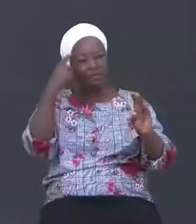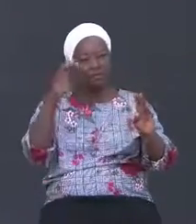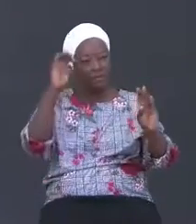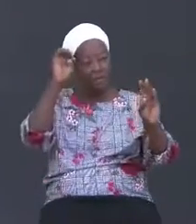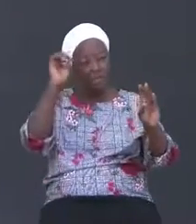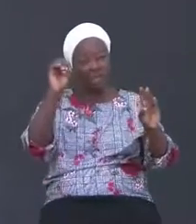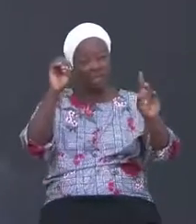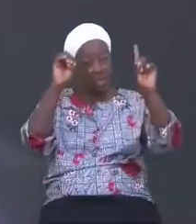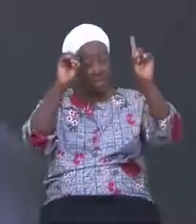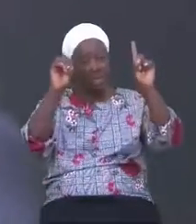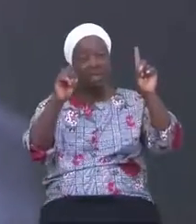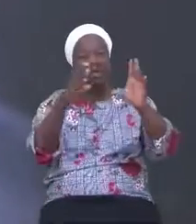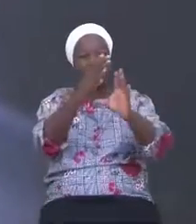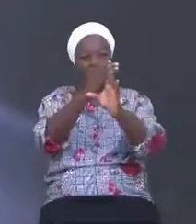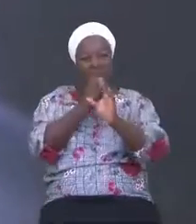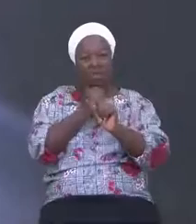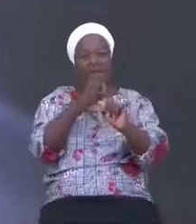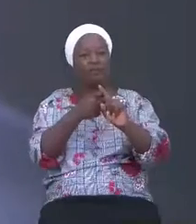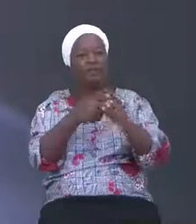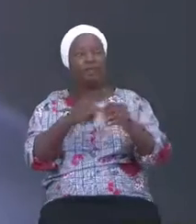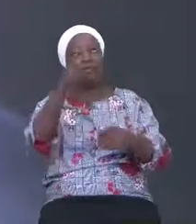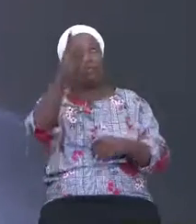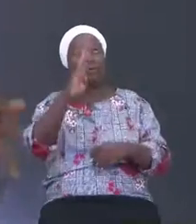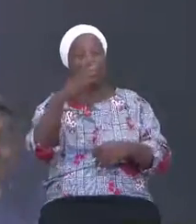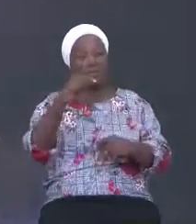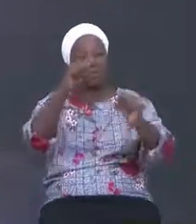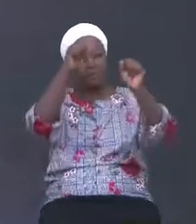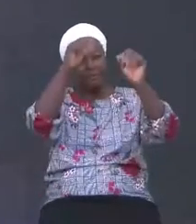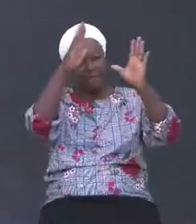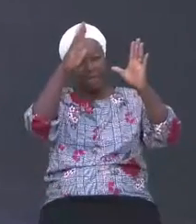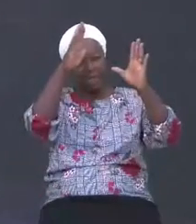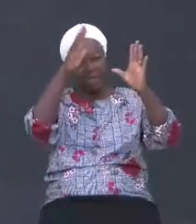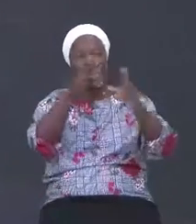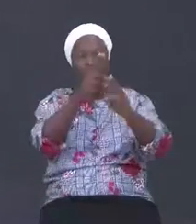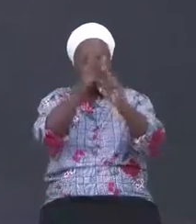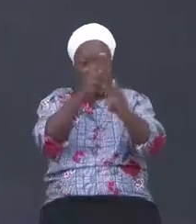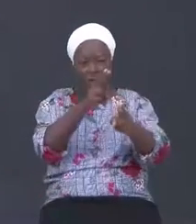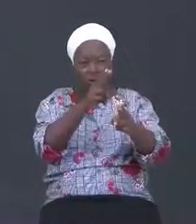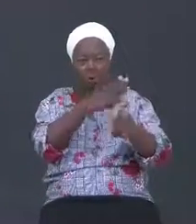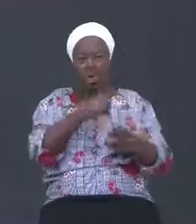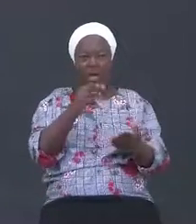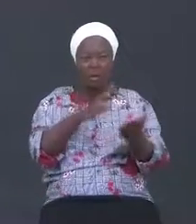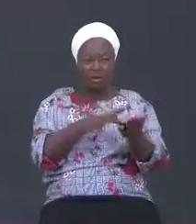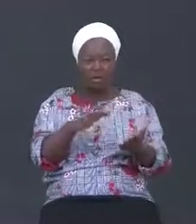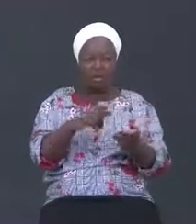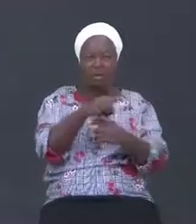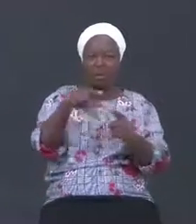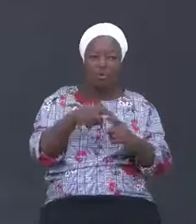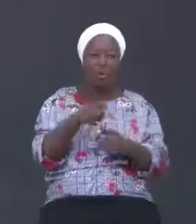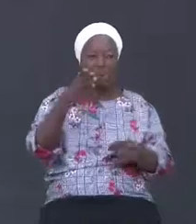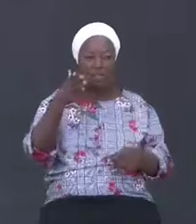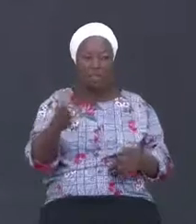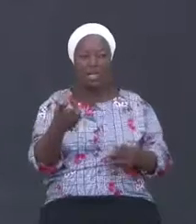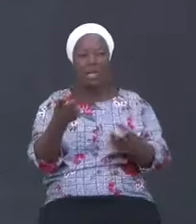de Dieu le Père honneur et gloire, quand la gloire